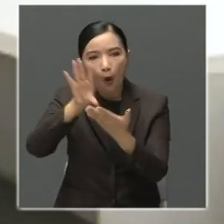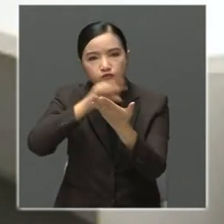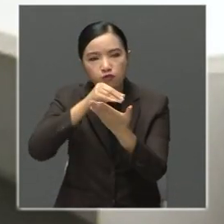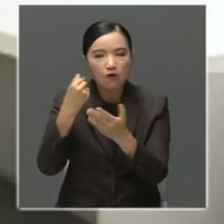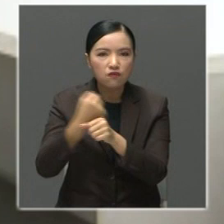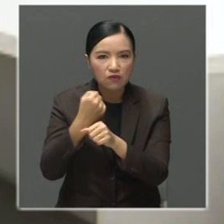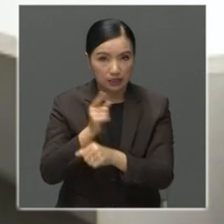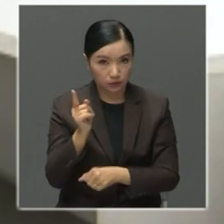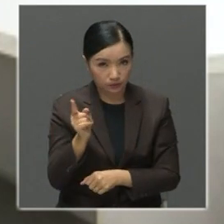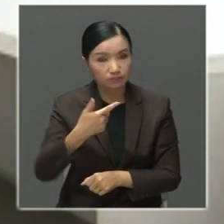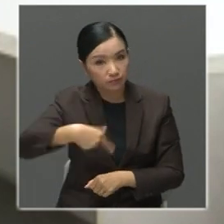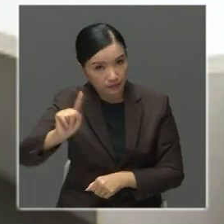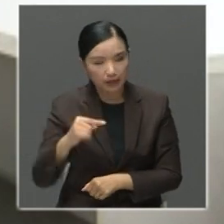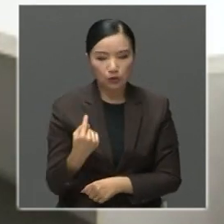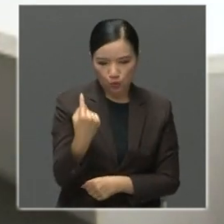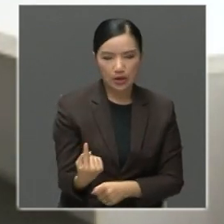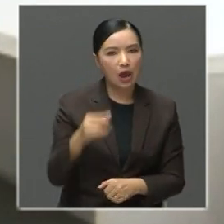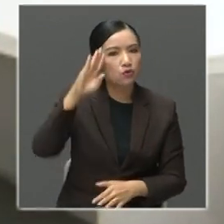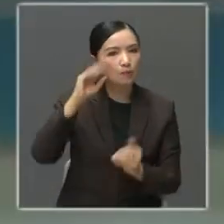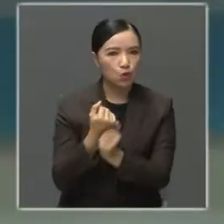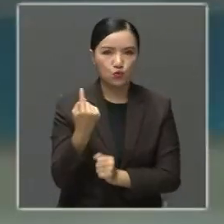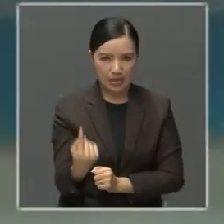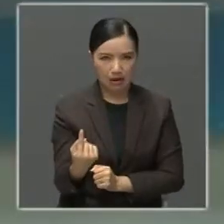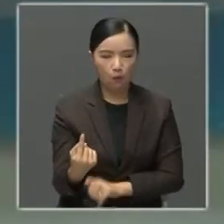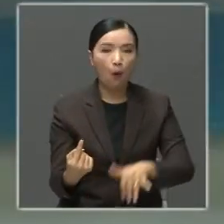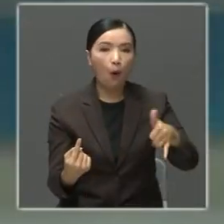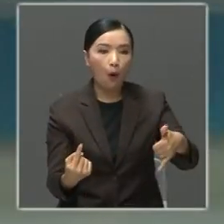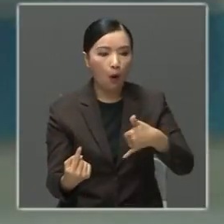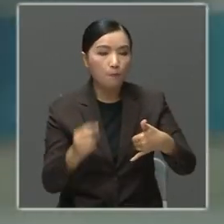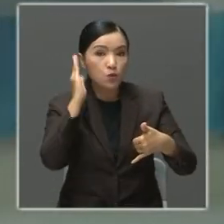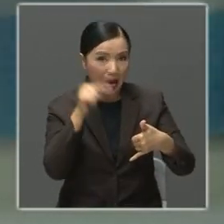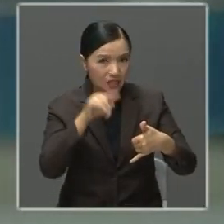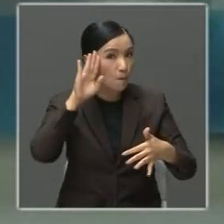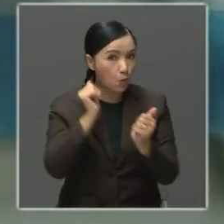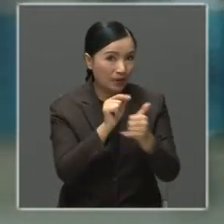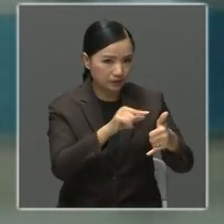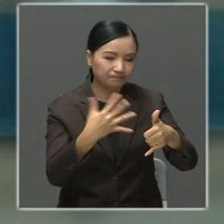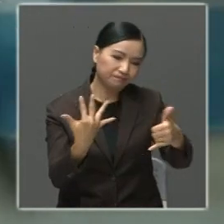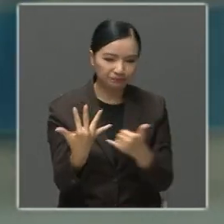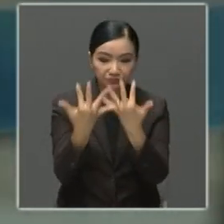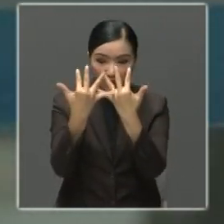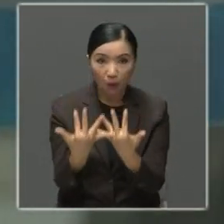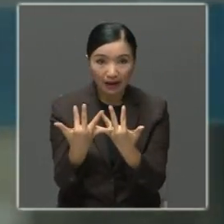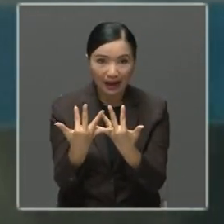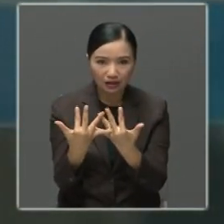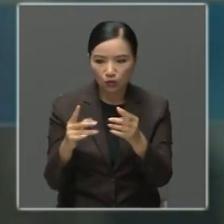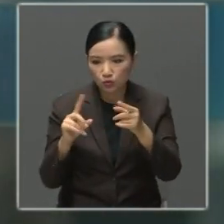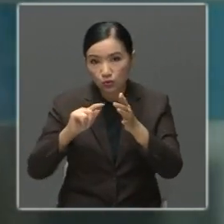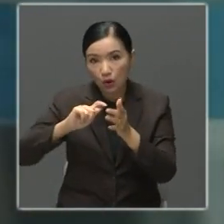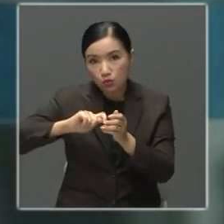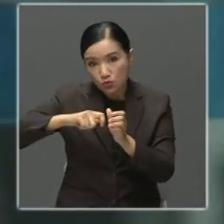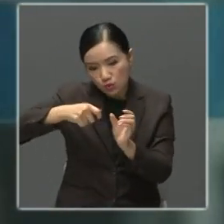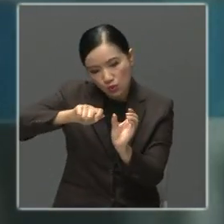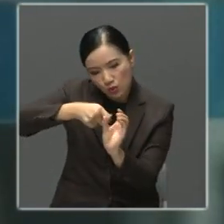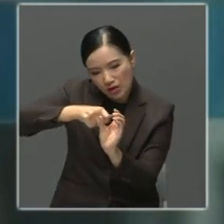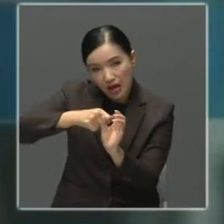รีสำเร็จตรงเต้าผู้บังคับการตำรวจนครบาล8บอกว่าพนักงานสอบสวนสน.สำเร็จเนี่ยทำการสอบปากคำนายตำรวจเนี่ยดาบต